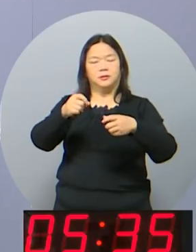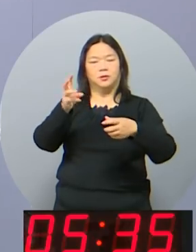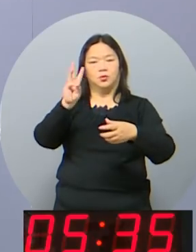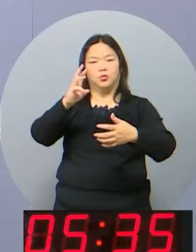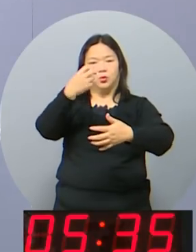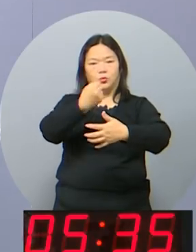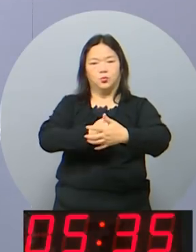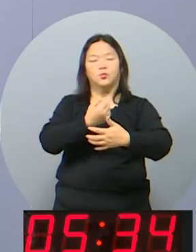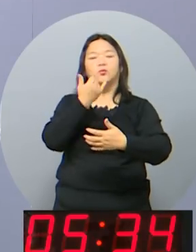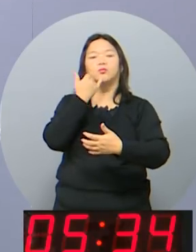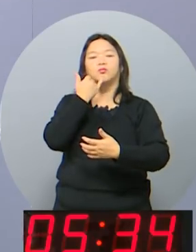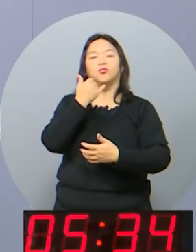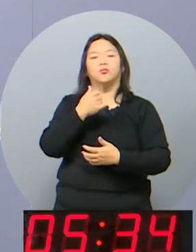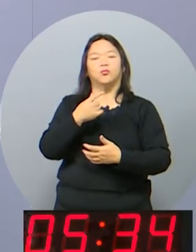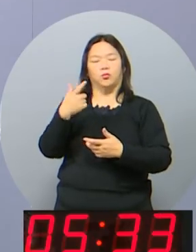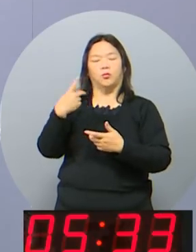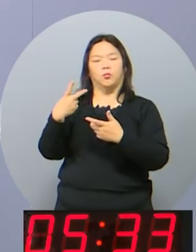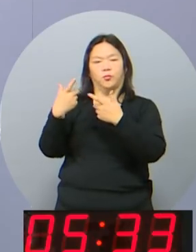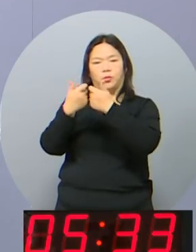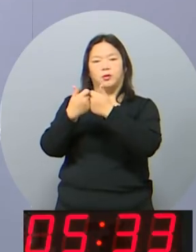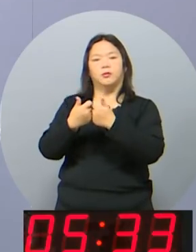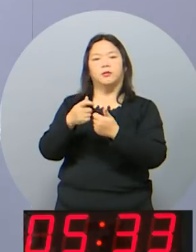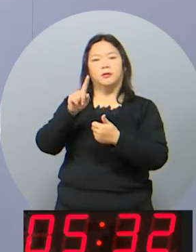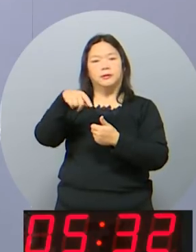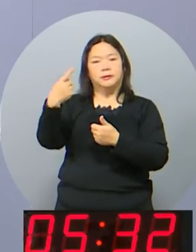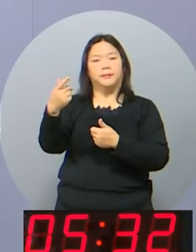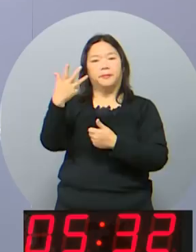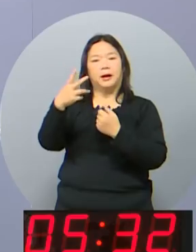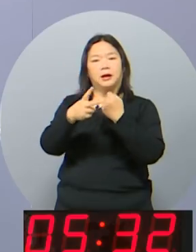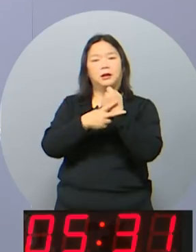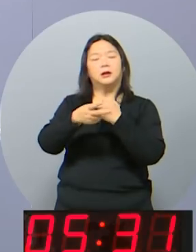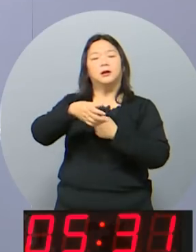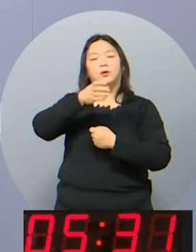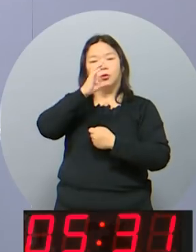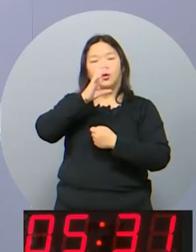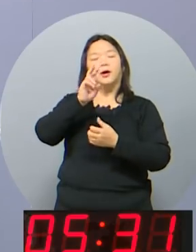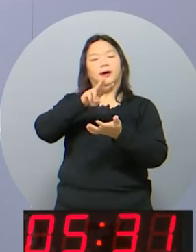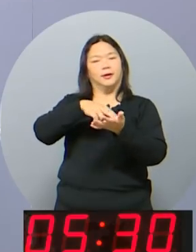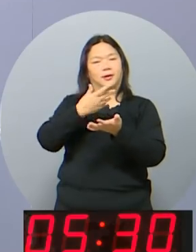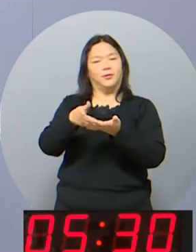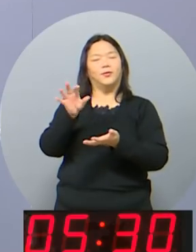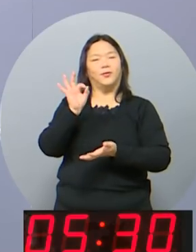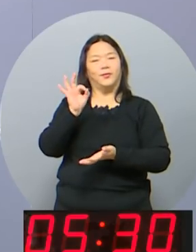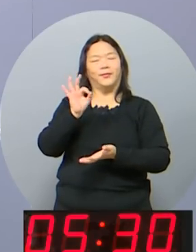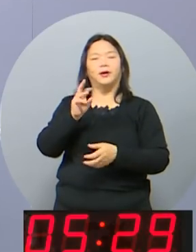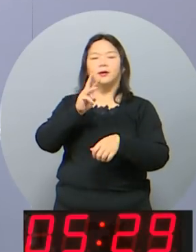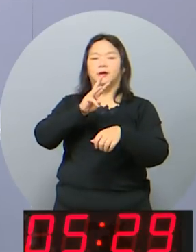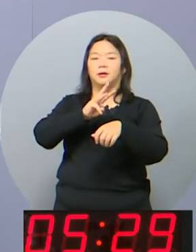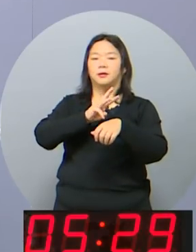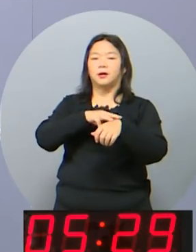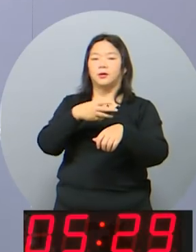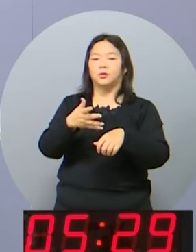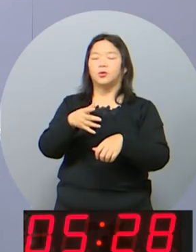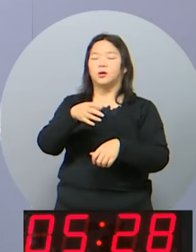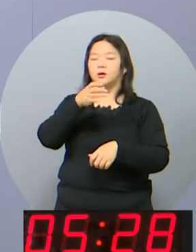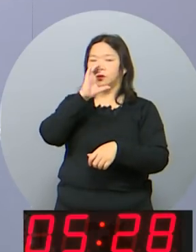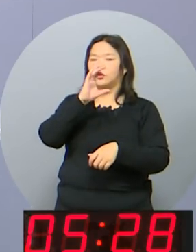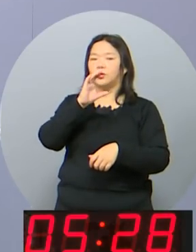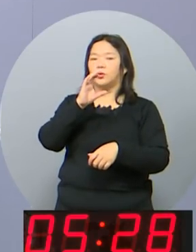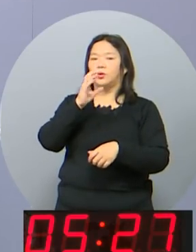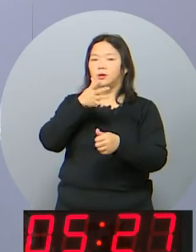共同的配合。然后现在巴黎的饮水问题解决了，淡水的饮水问题目前是解决